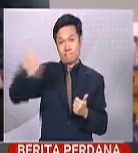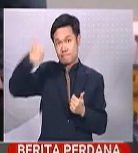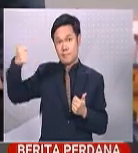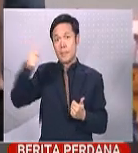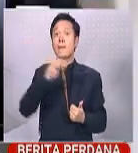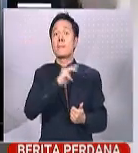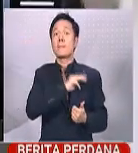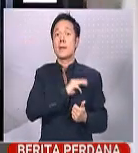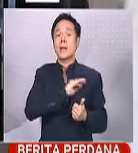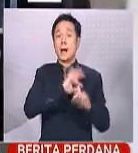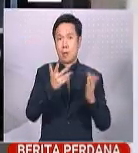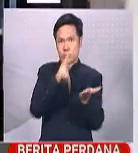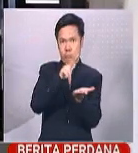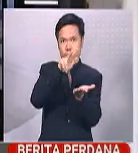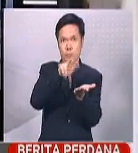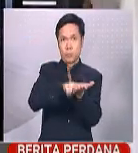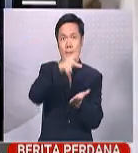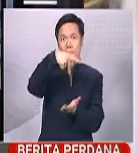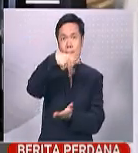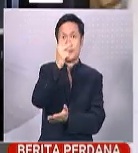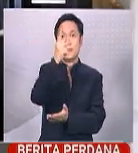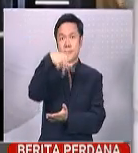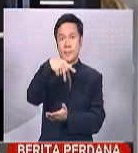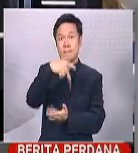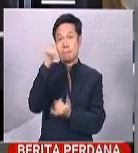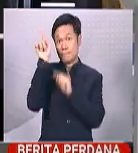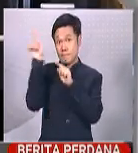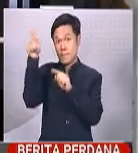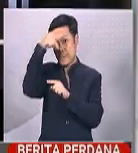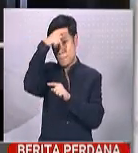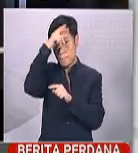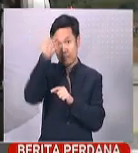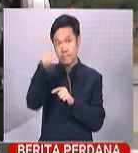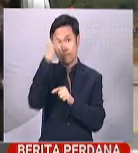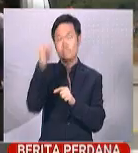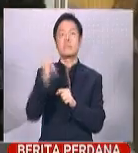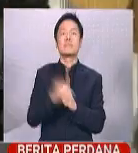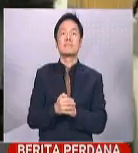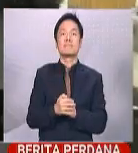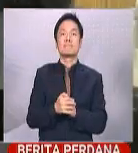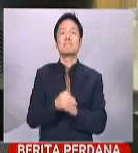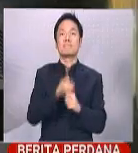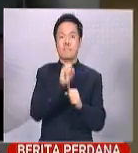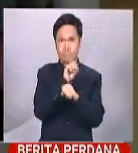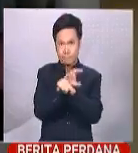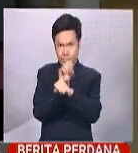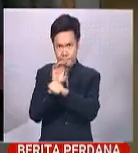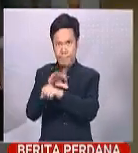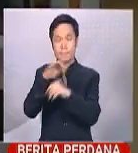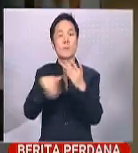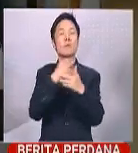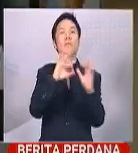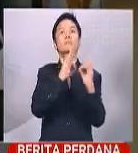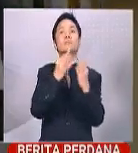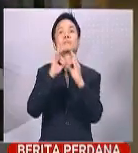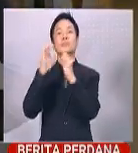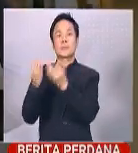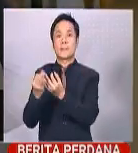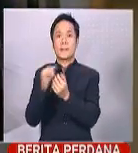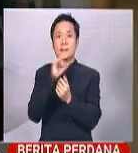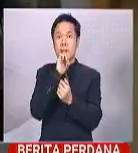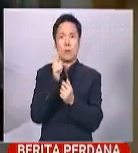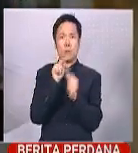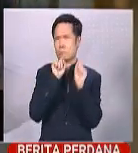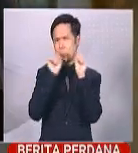pelaksanaan perintah kawalan penggerakkan PCP di Putrajaya Blade room nasihatkan orang ramai termasuk ahli keluarga supaya